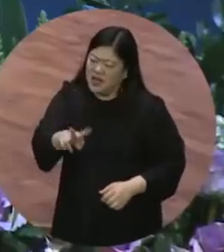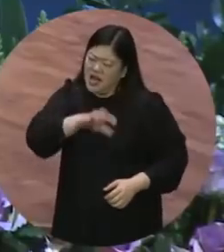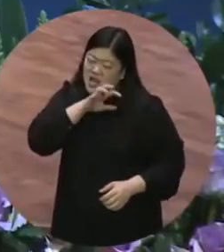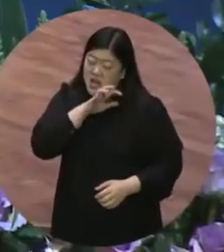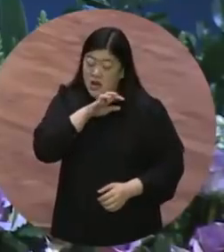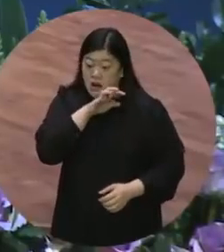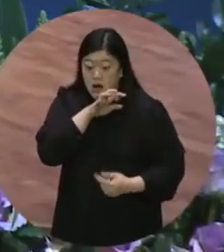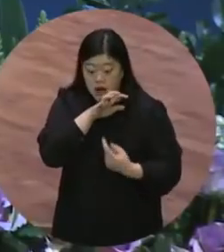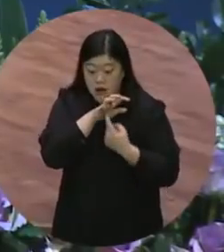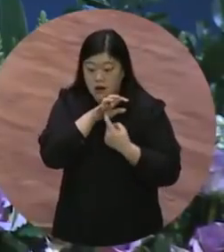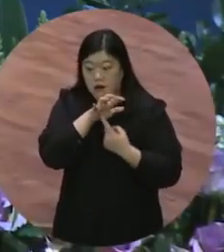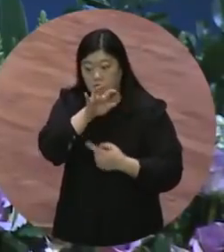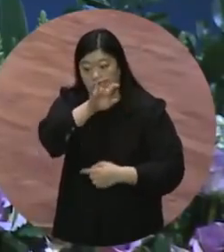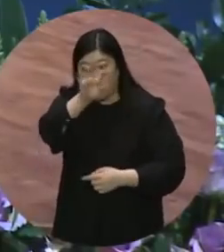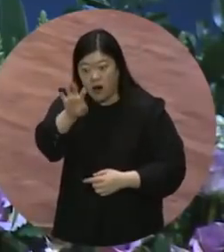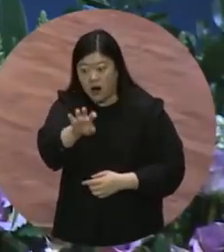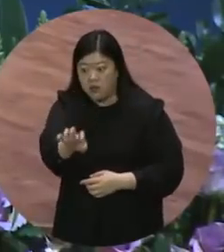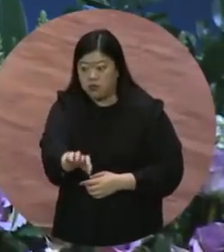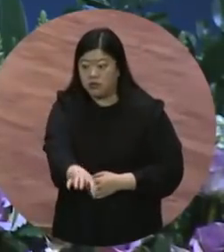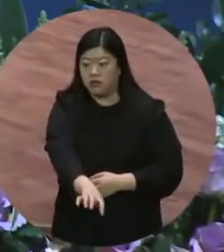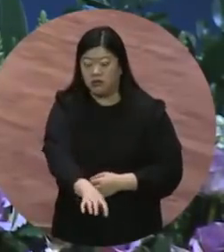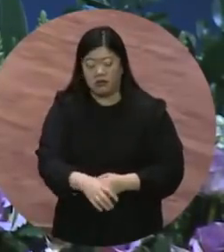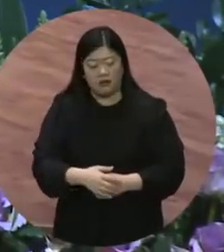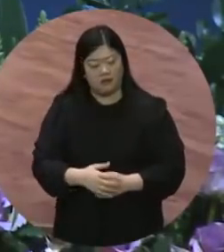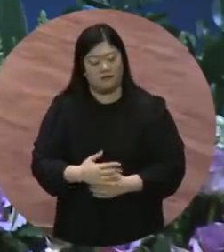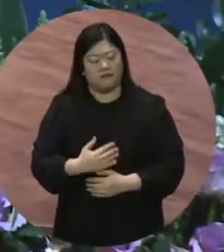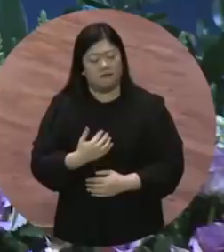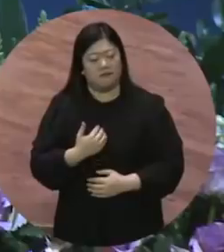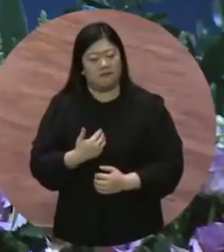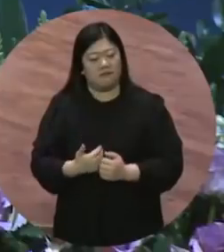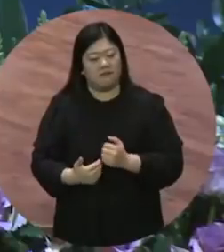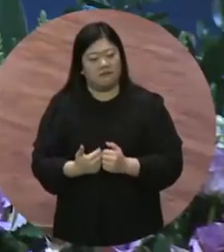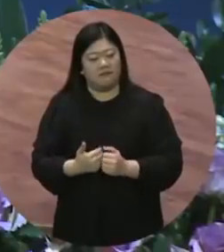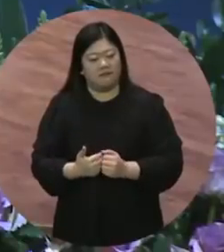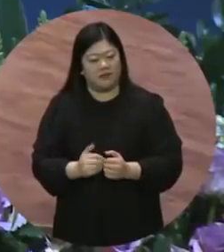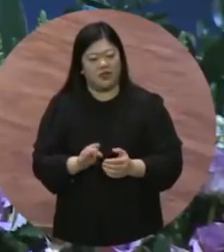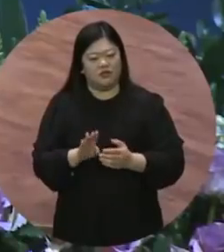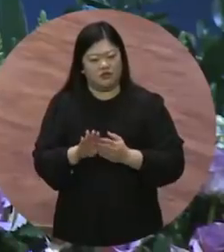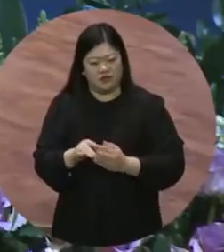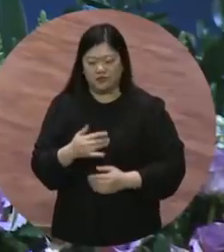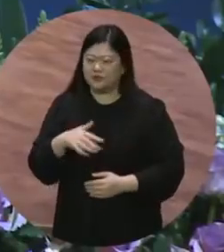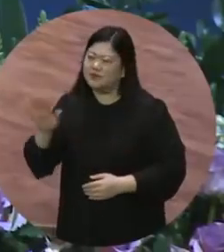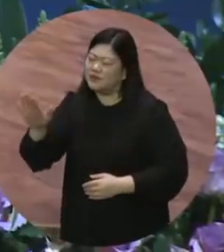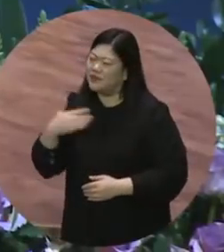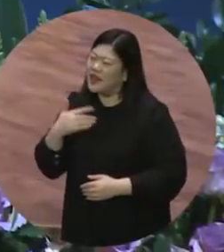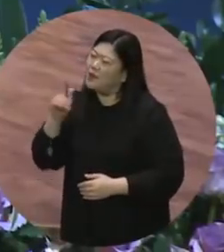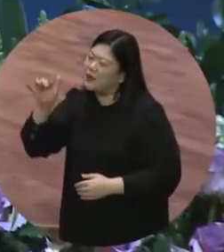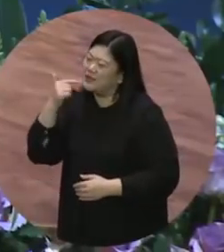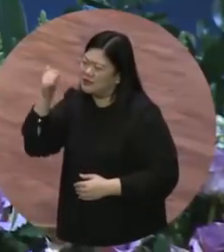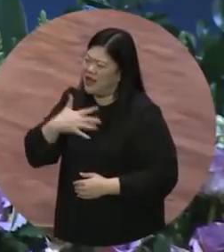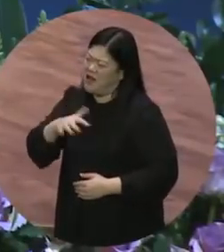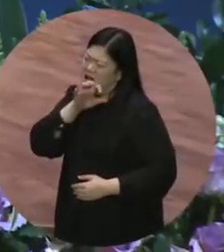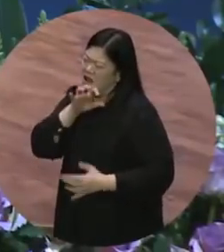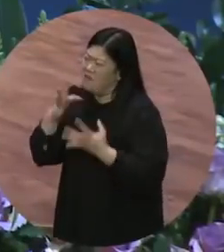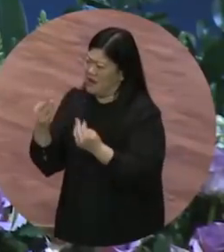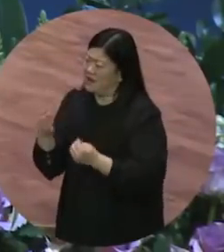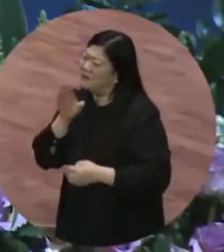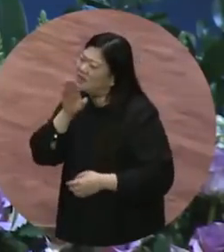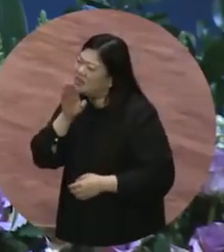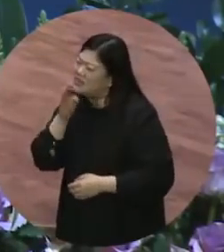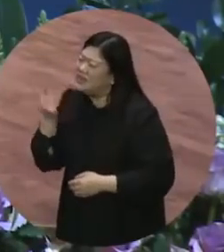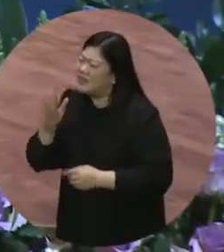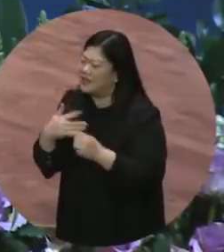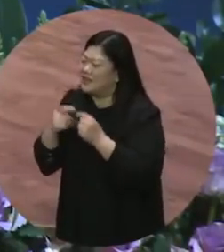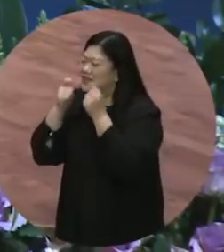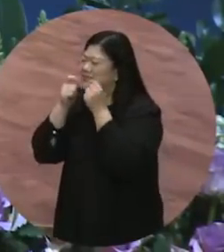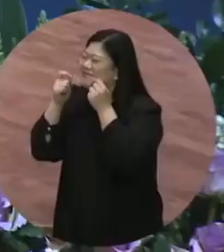냅니다. 그러면서 이분이 이런 얘기를 해요. 목사님 제가 일주일에 딱 두 번 웃습니다. 그러더라고요. 제가 언제